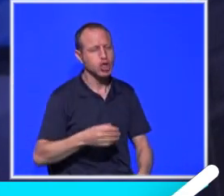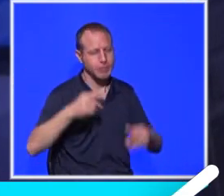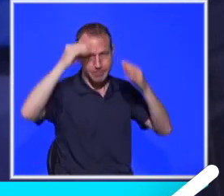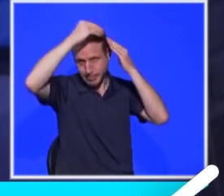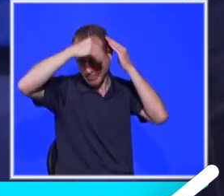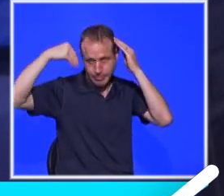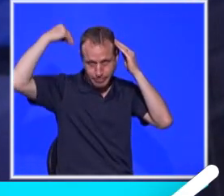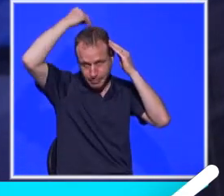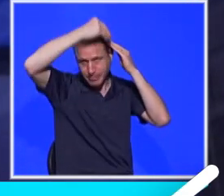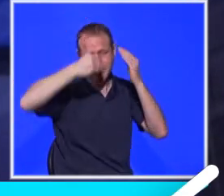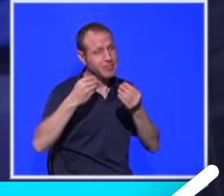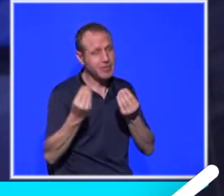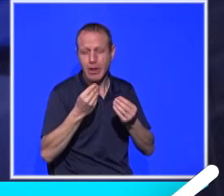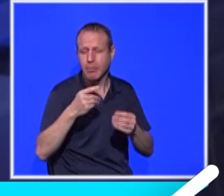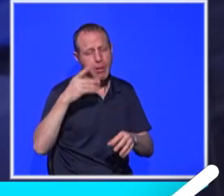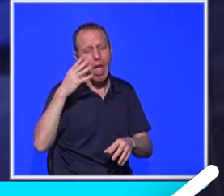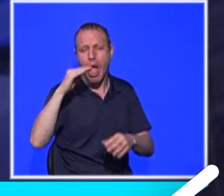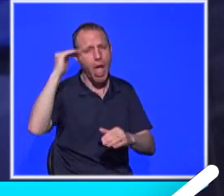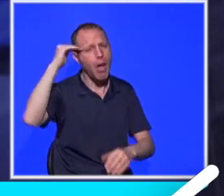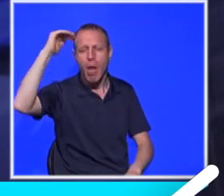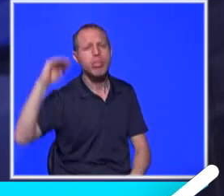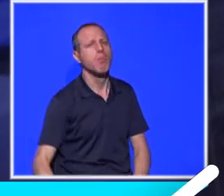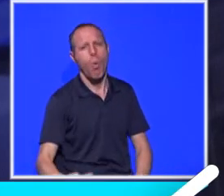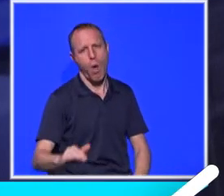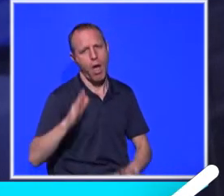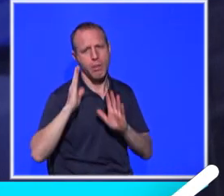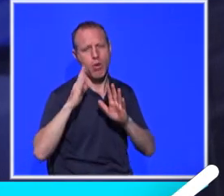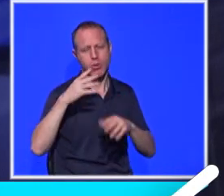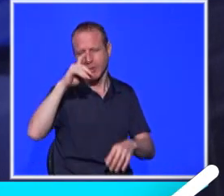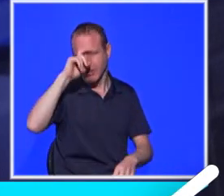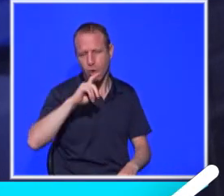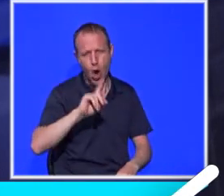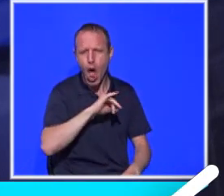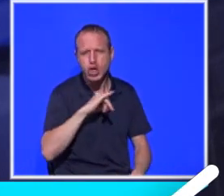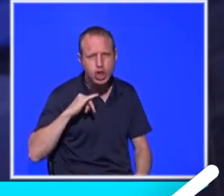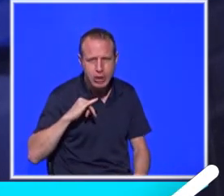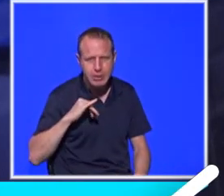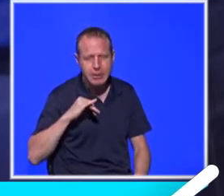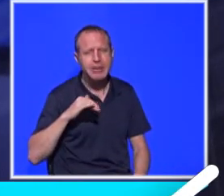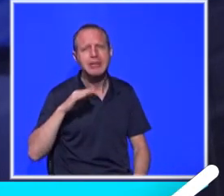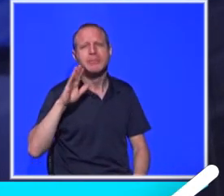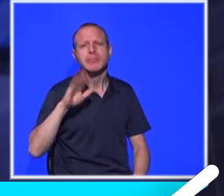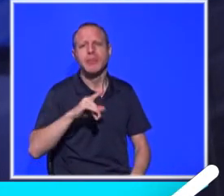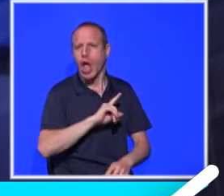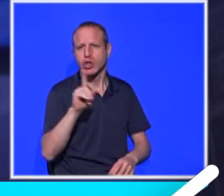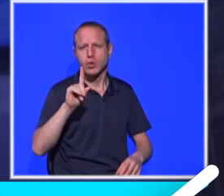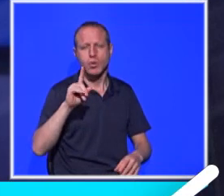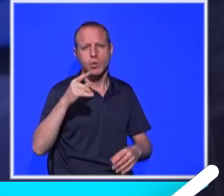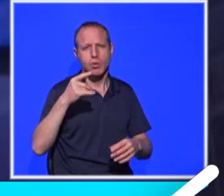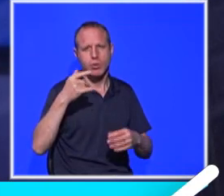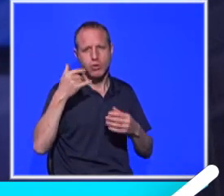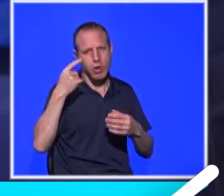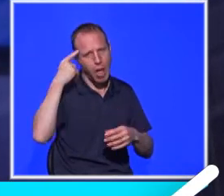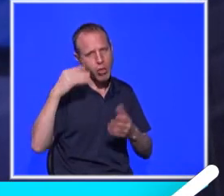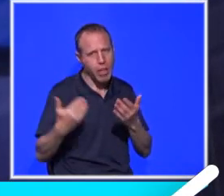רמה, איכות של תגובות שניתת רמה של תגובות. אכפשות לא רק אישיות, אלא גם כן, כאילו, מה, כאילו אסור שרעיון חדש יצא